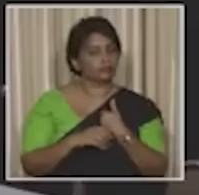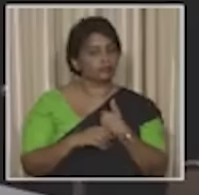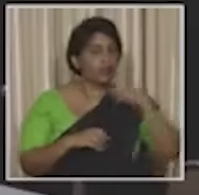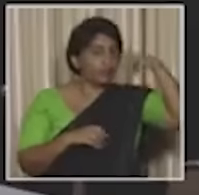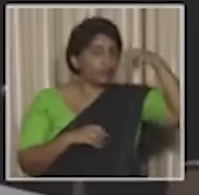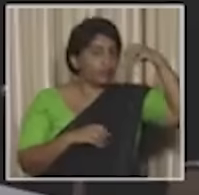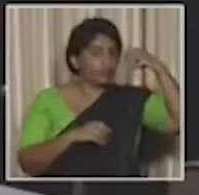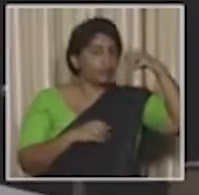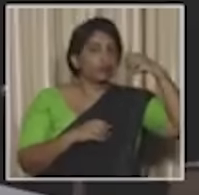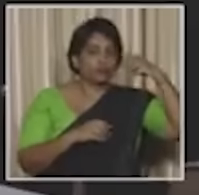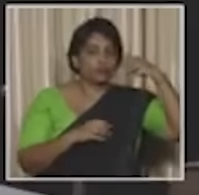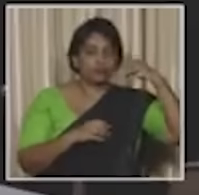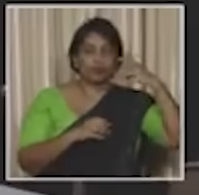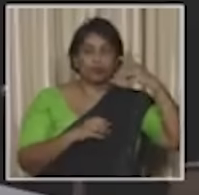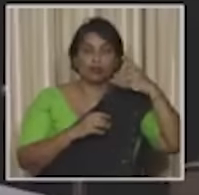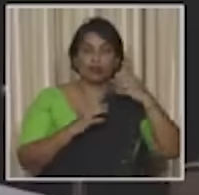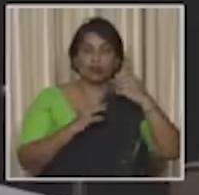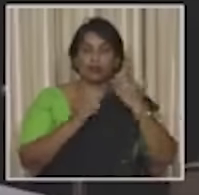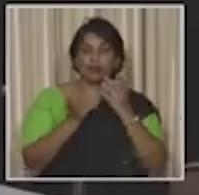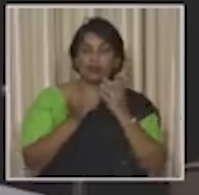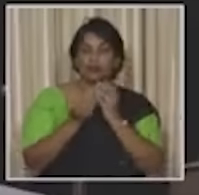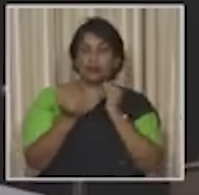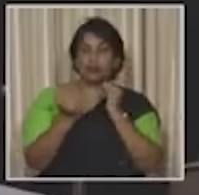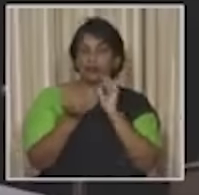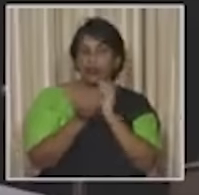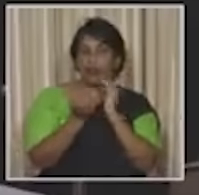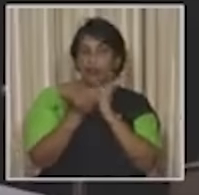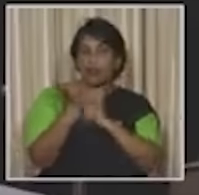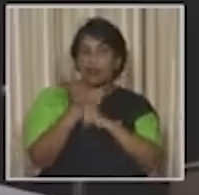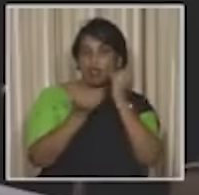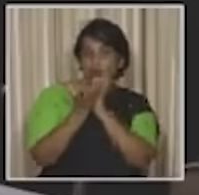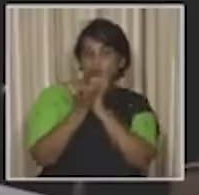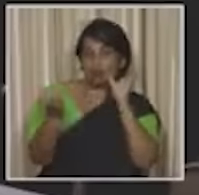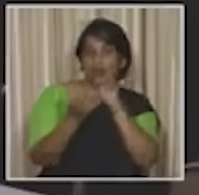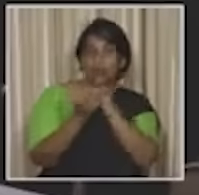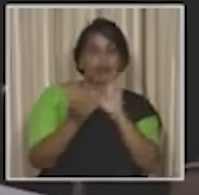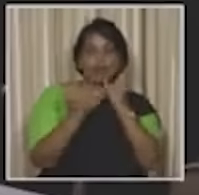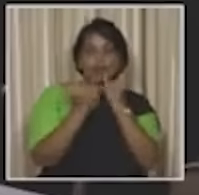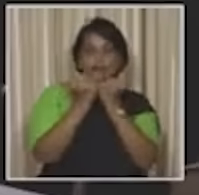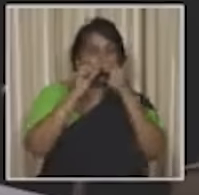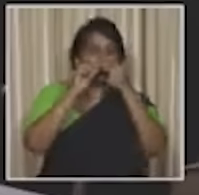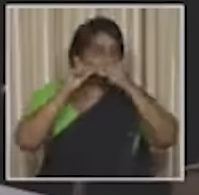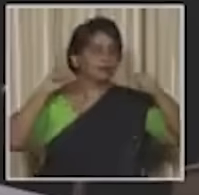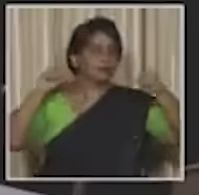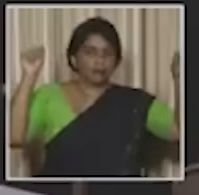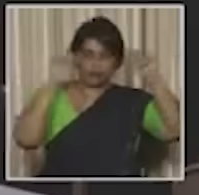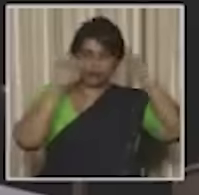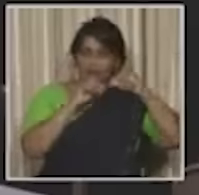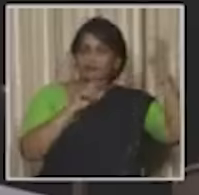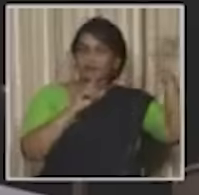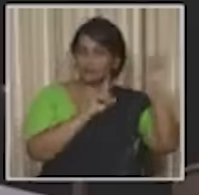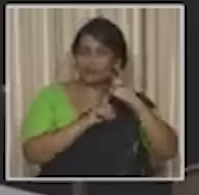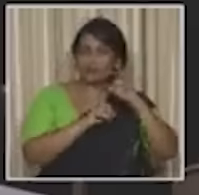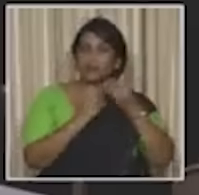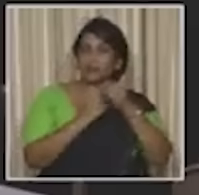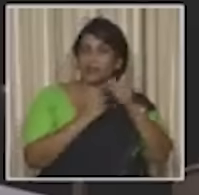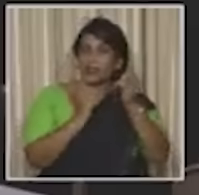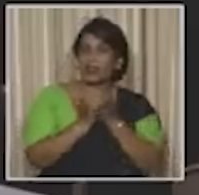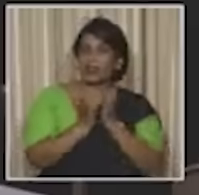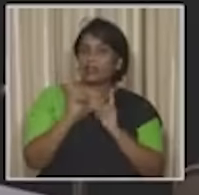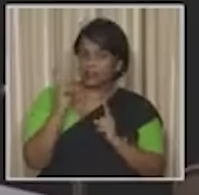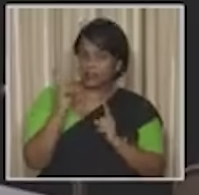viduli apita geniyanna wenne container wala neme gabada gabada karala ehema neme apita geniyanna wenne rahan paddhati ara enisa apita asannama